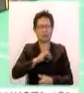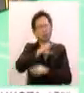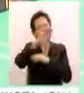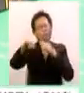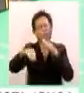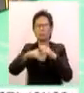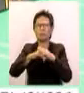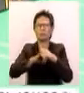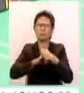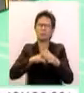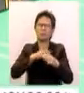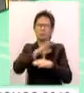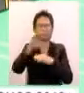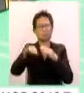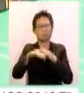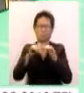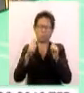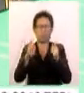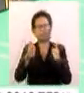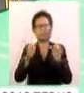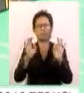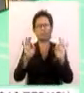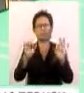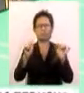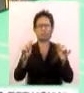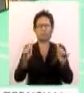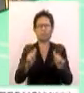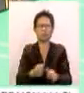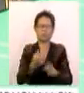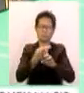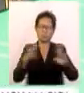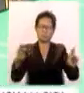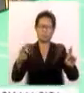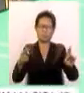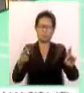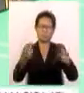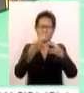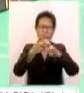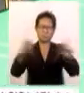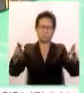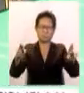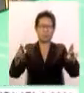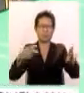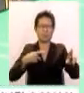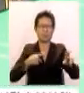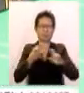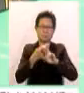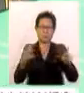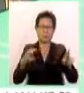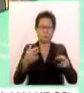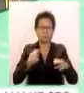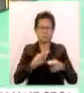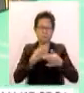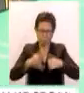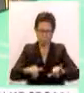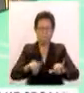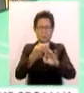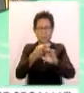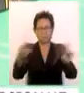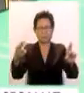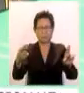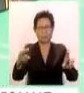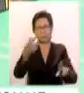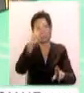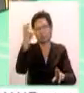keseluruhan tu masih boleh tahan lah. Yep. Siapa ni masih lagi kita bersedia ni